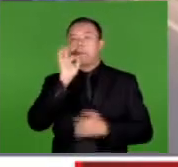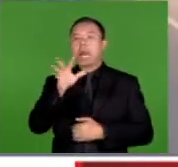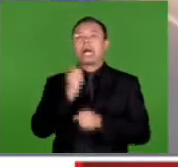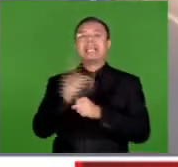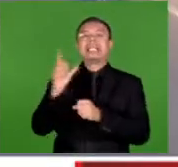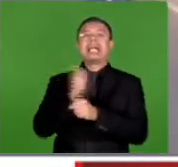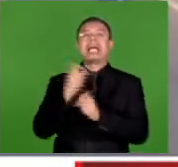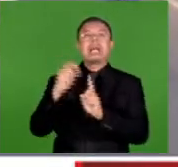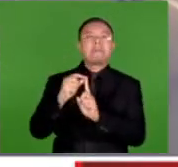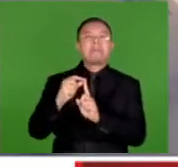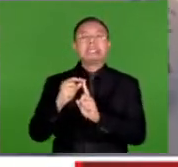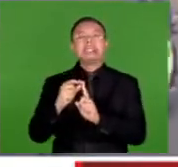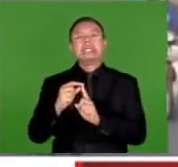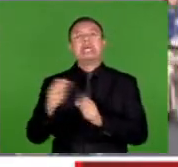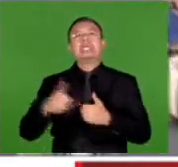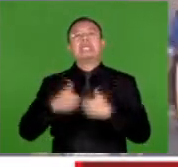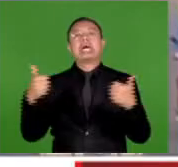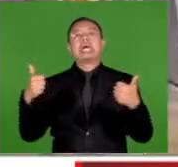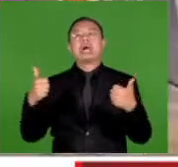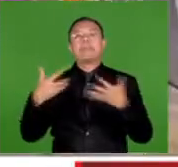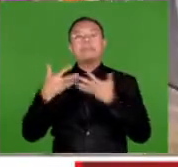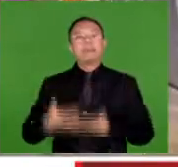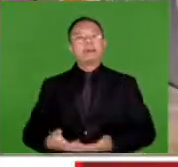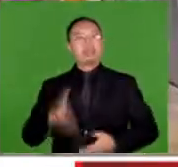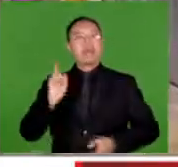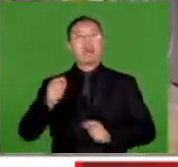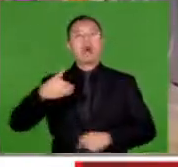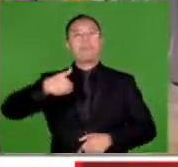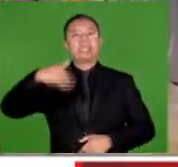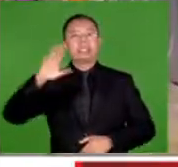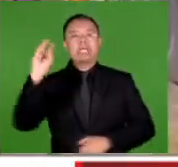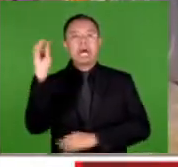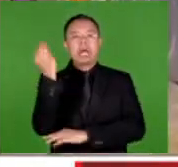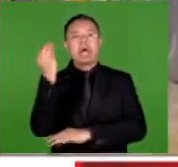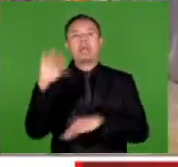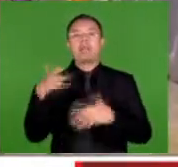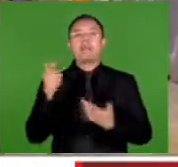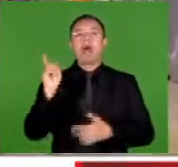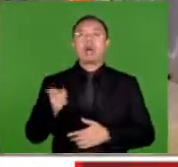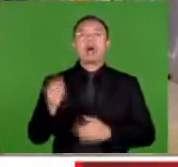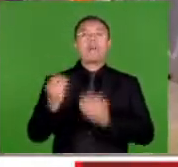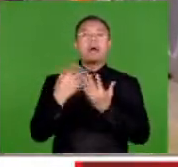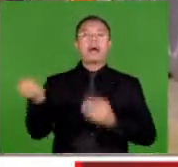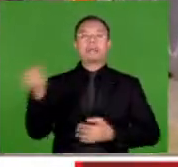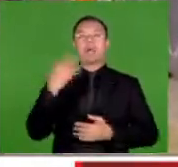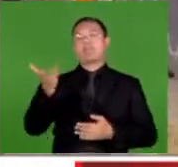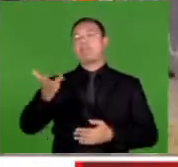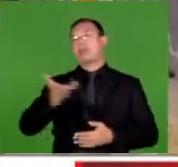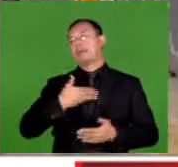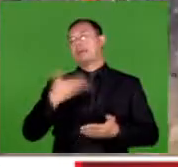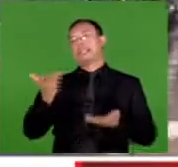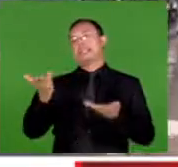Tangerang, Banten cukup memberatkan masyarakat yang harus bekerja di Jakarta. Namun ada juga masyarakat yang menerima kebijakan